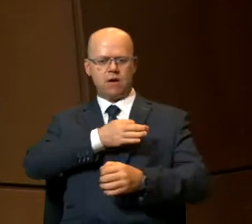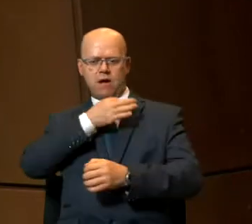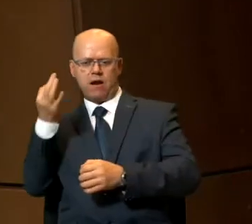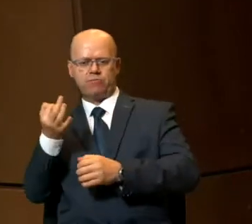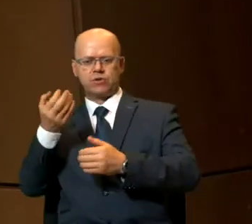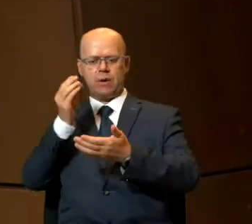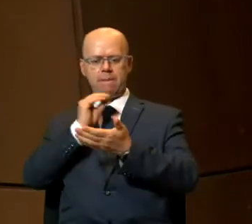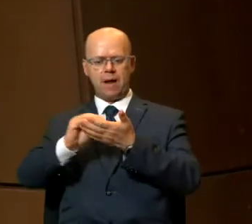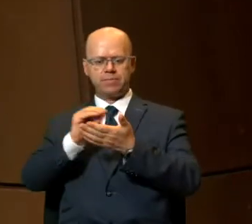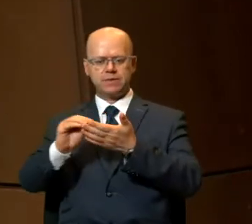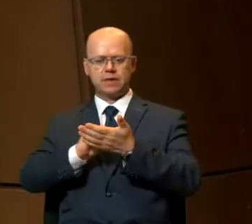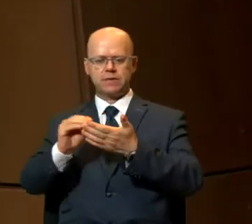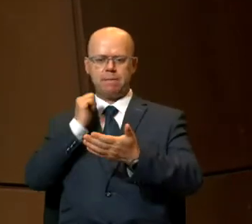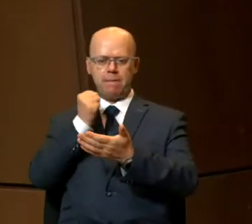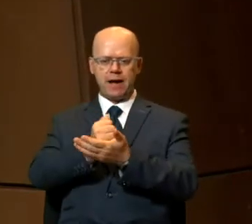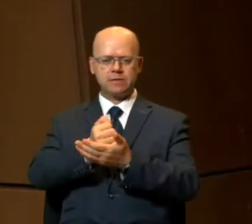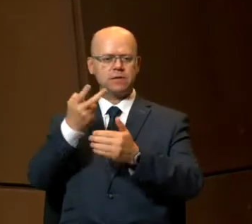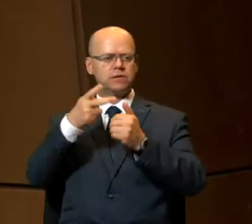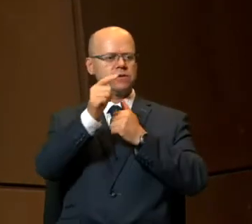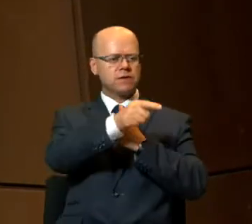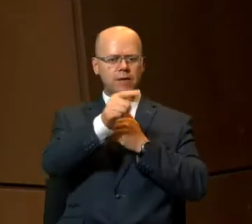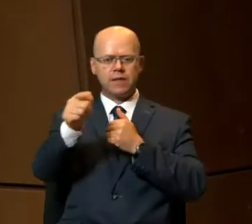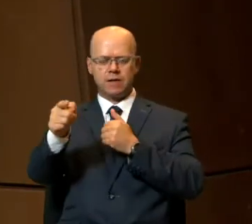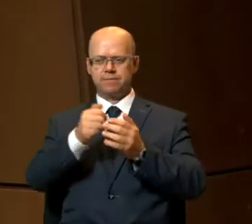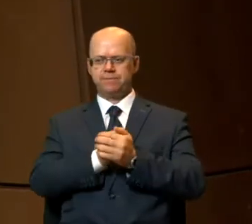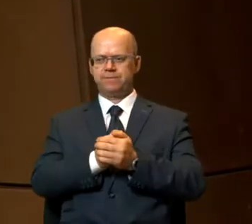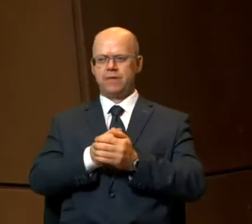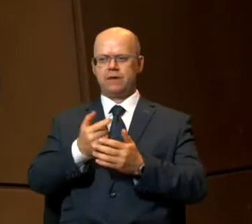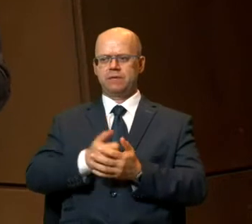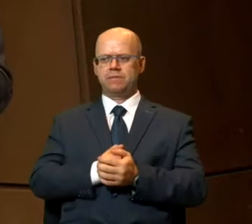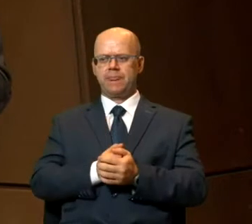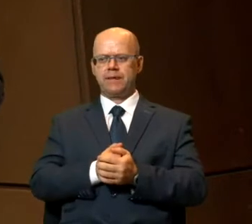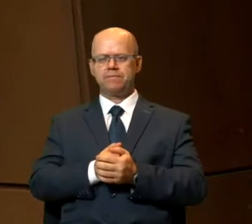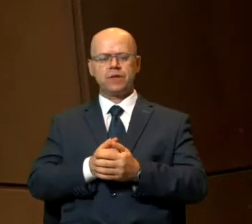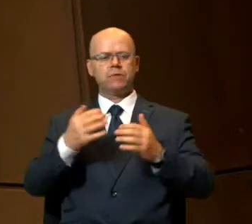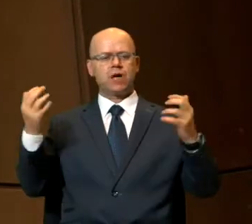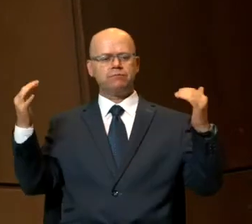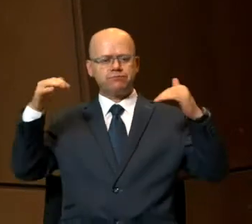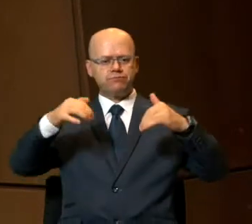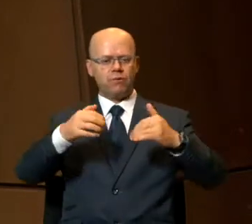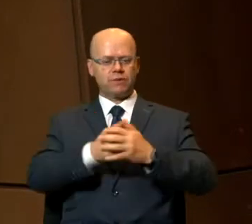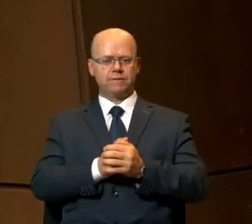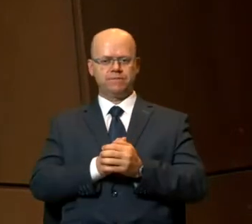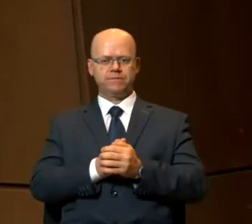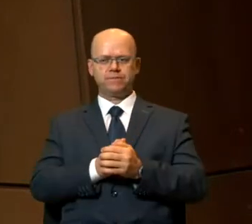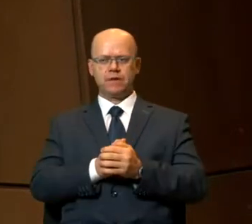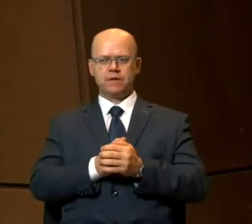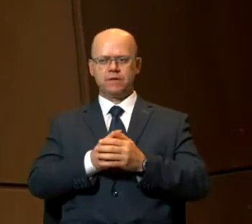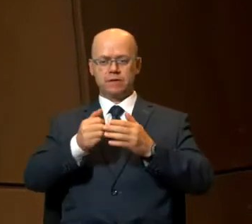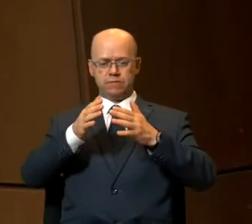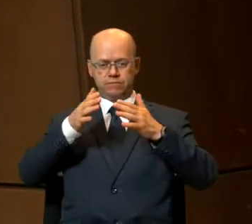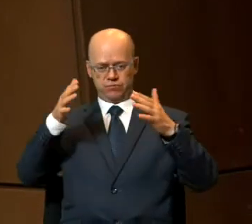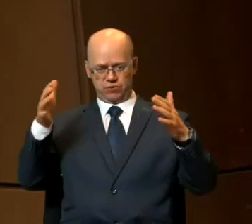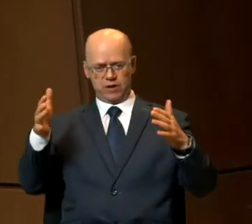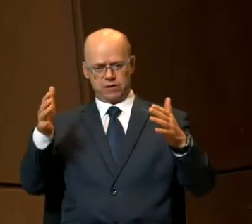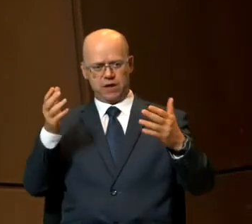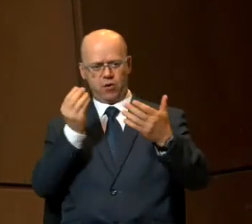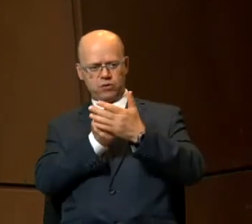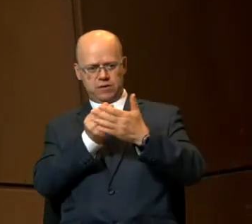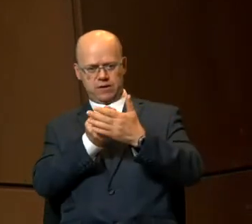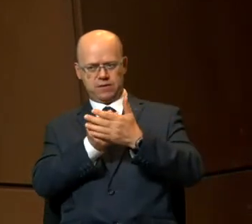muszę dostać się na tę bardzo prestiżową konferencję. I teraz uważam, że w szerszym ujęciu, i